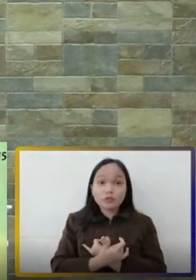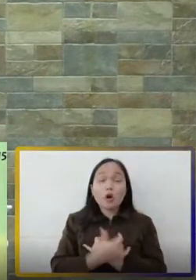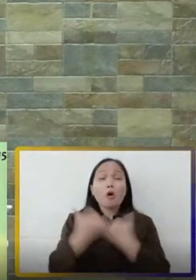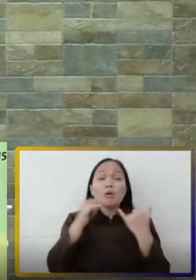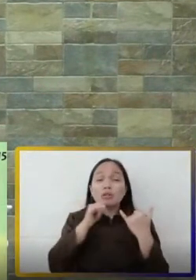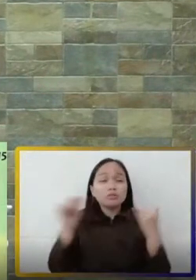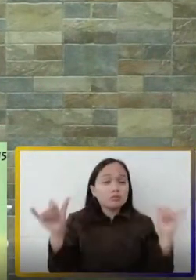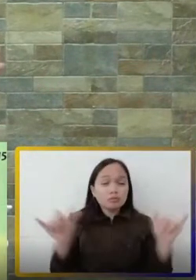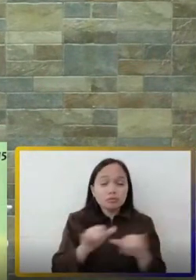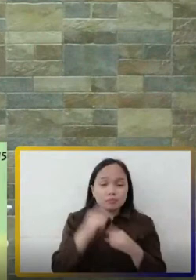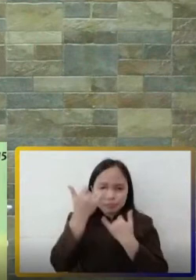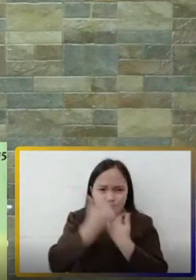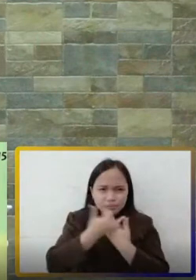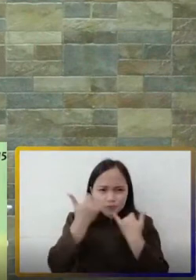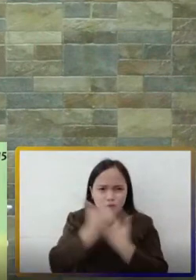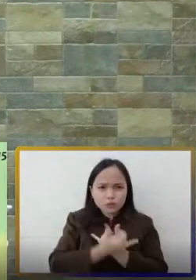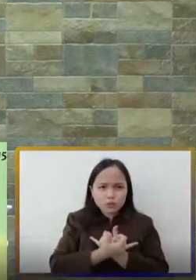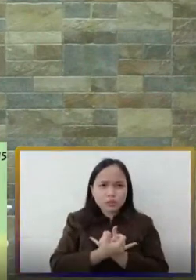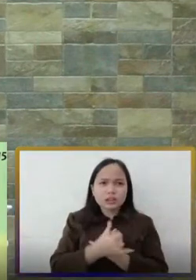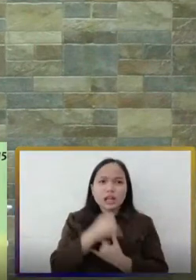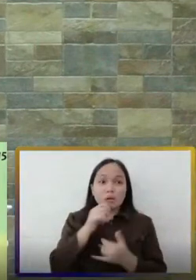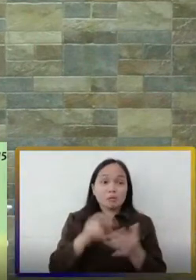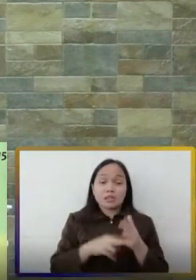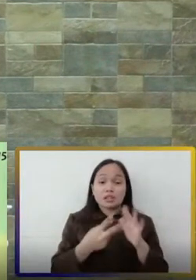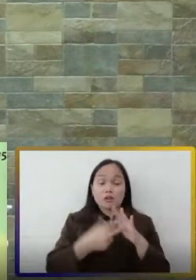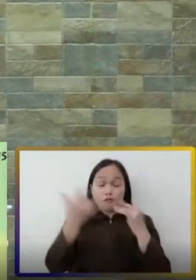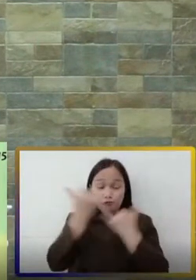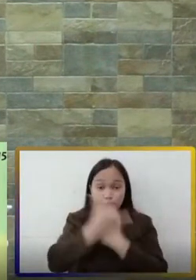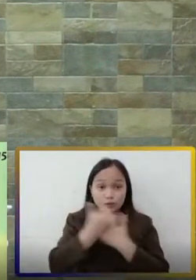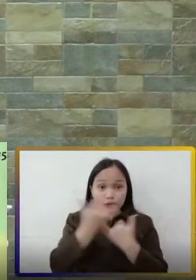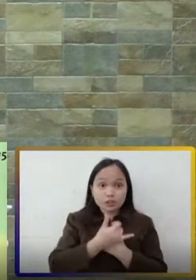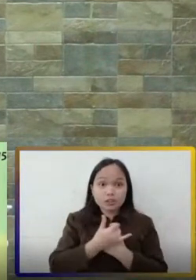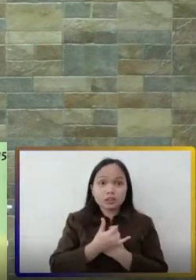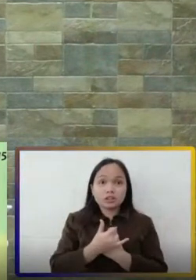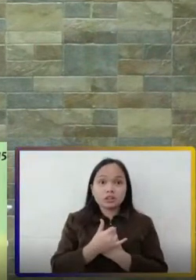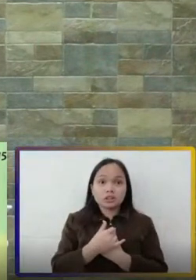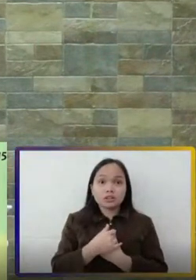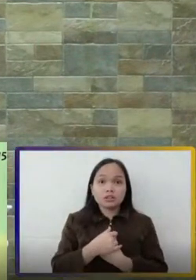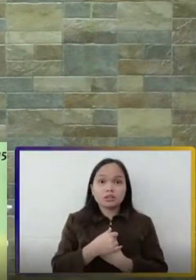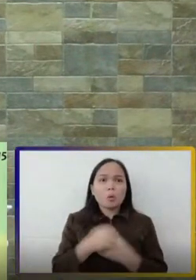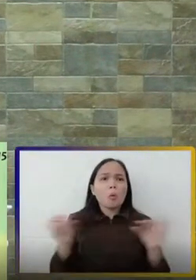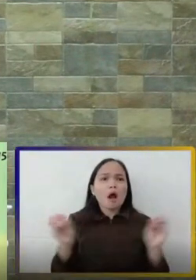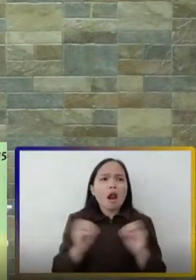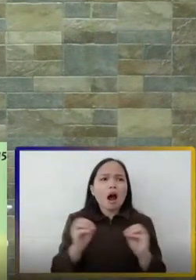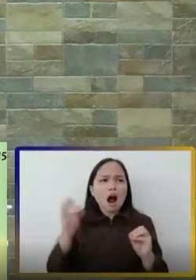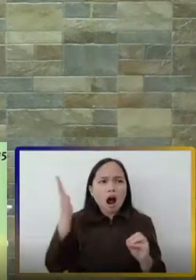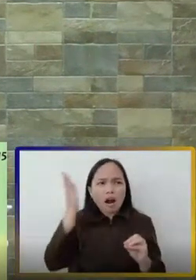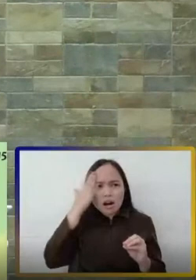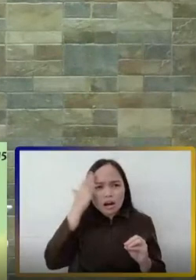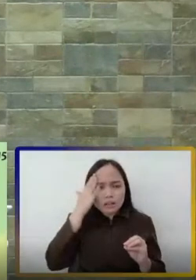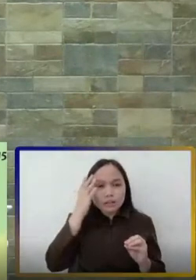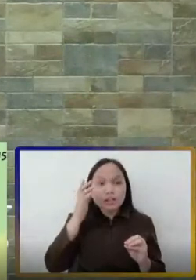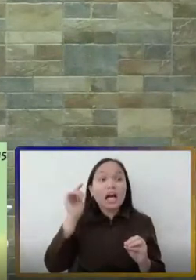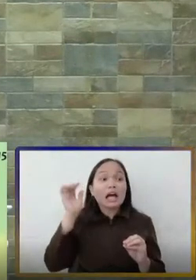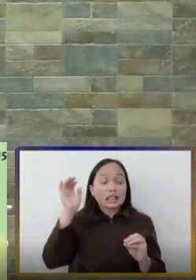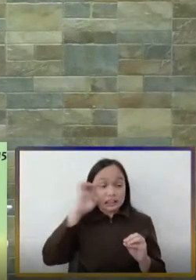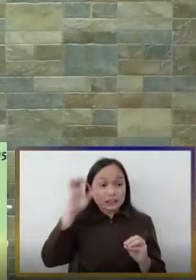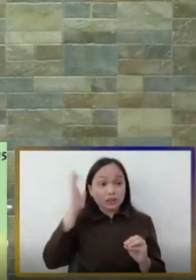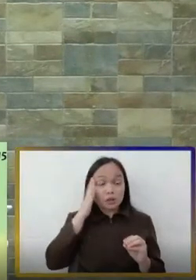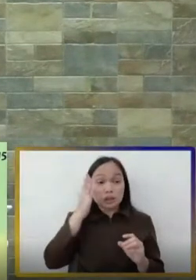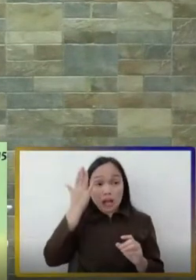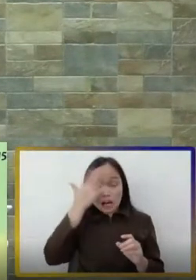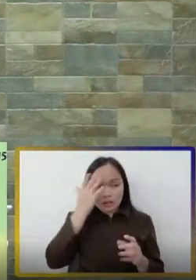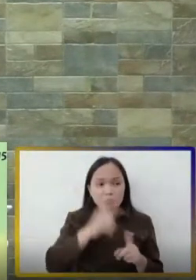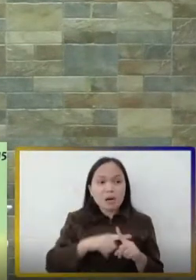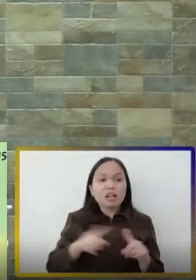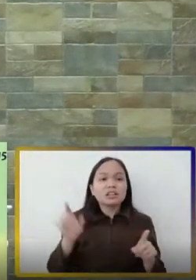Fools. Hindi po ang ibig sabihin ng fools, ang mangmang ay walang kaalaman. No, alam niya ang tama pero hindi niya ginagawa at